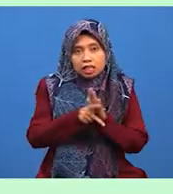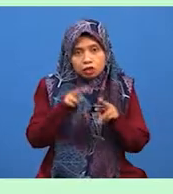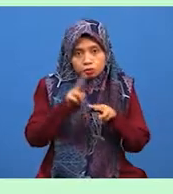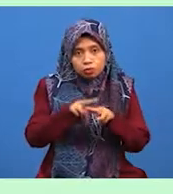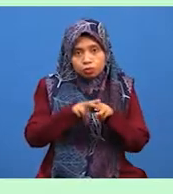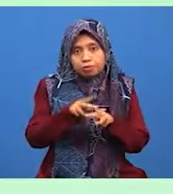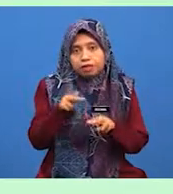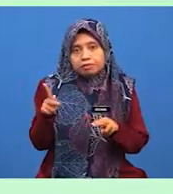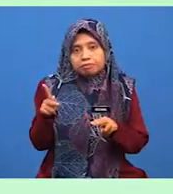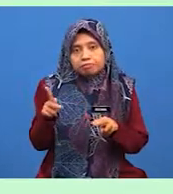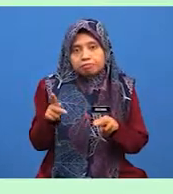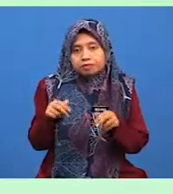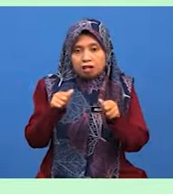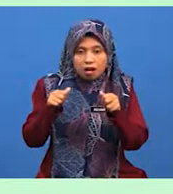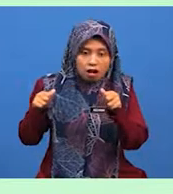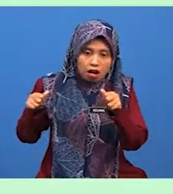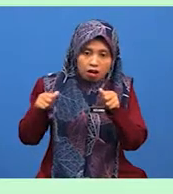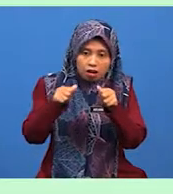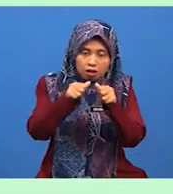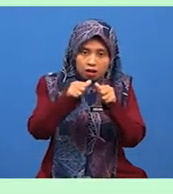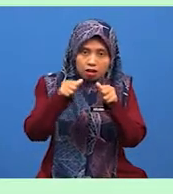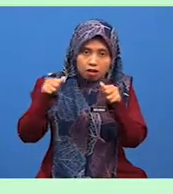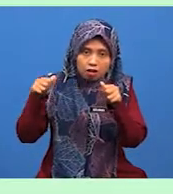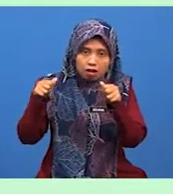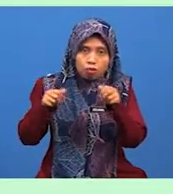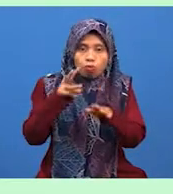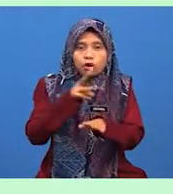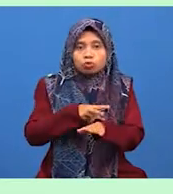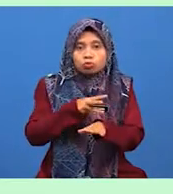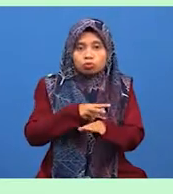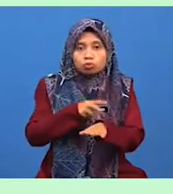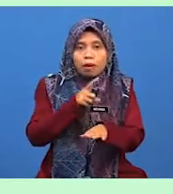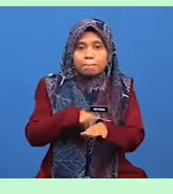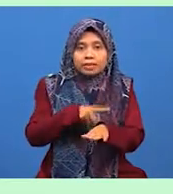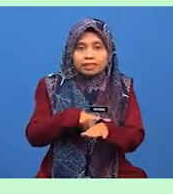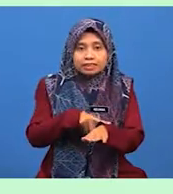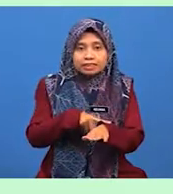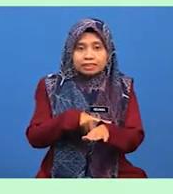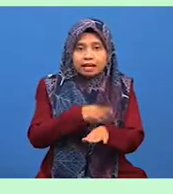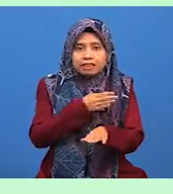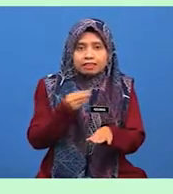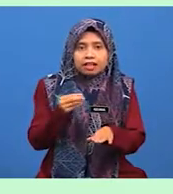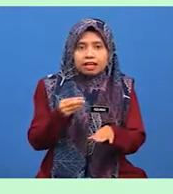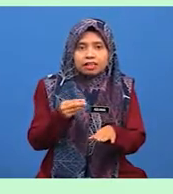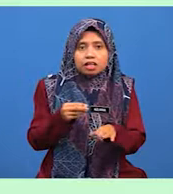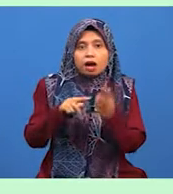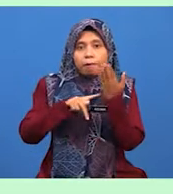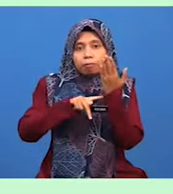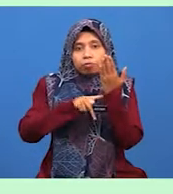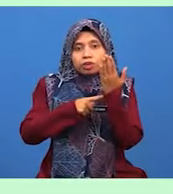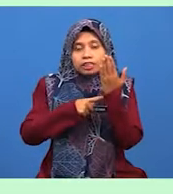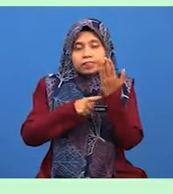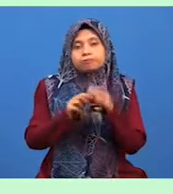kedudukan, arah, waktu, masa dan punca